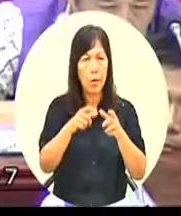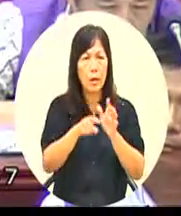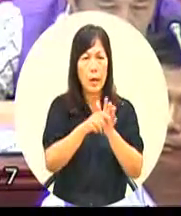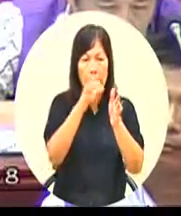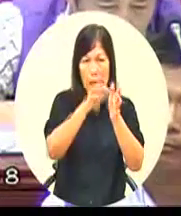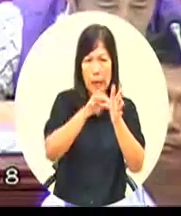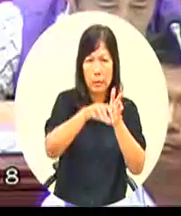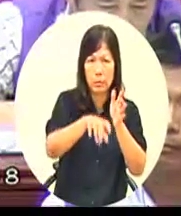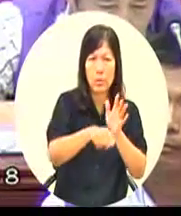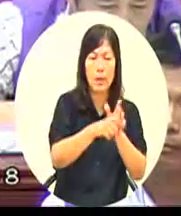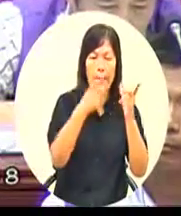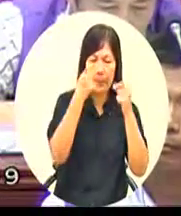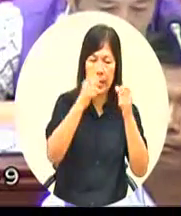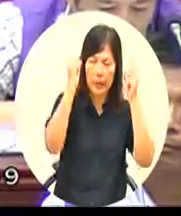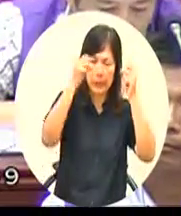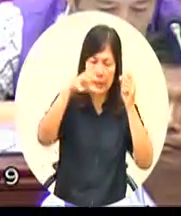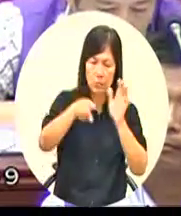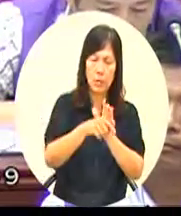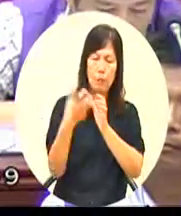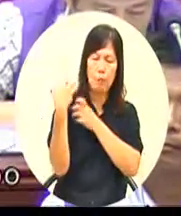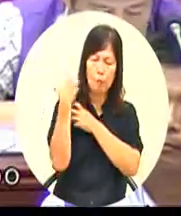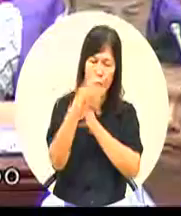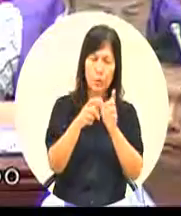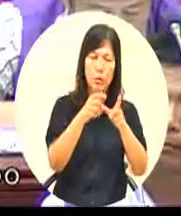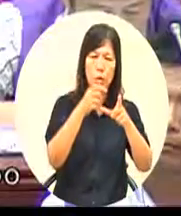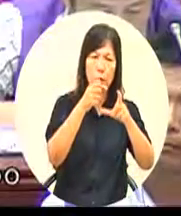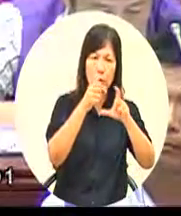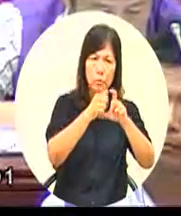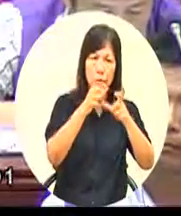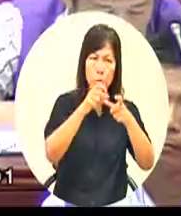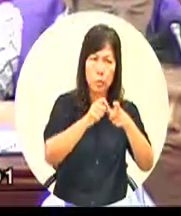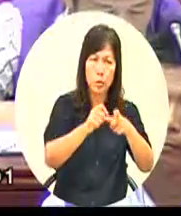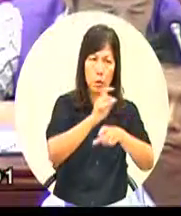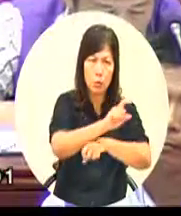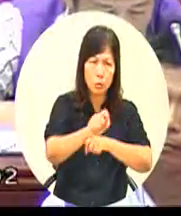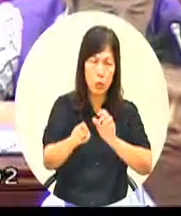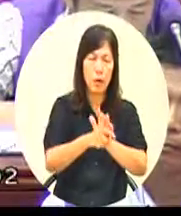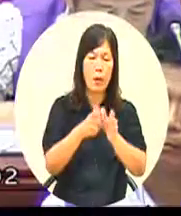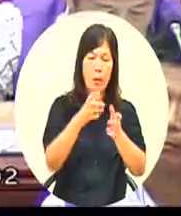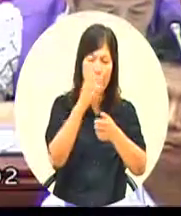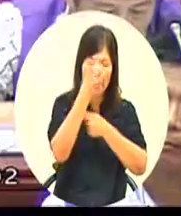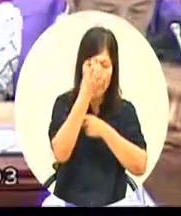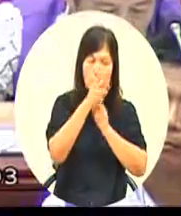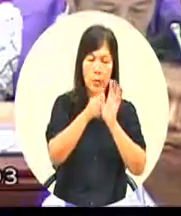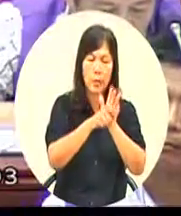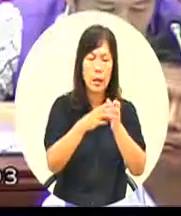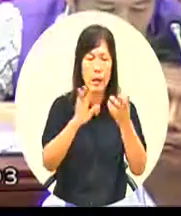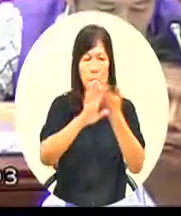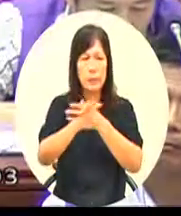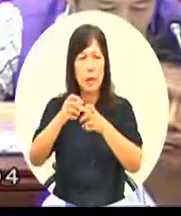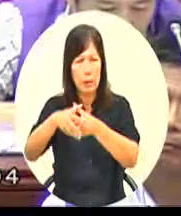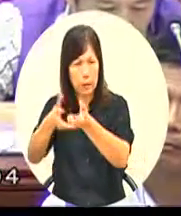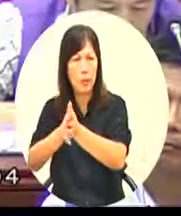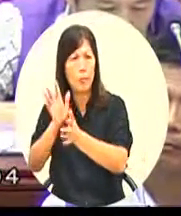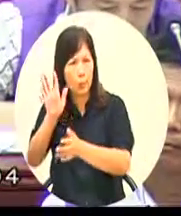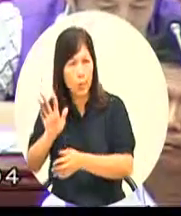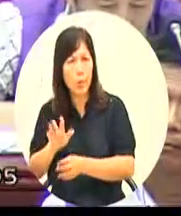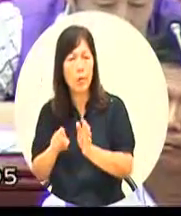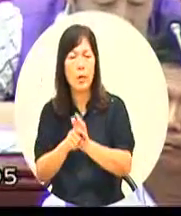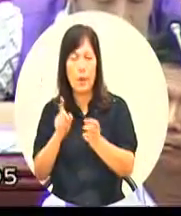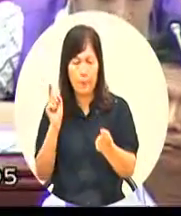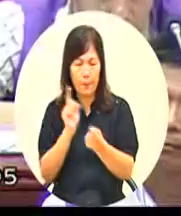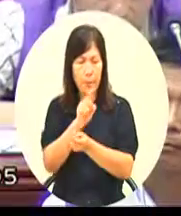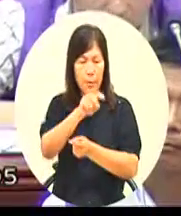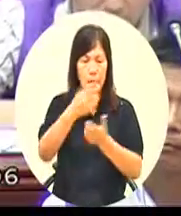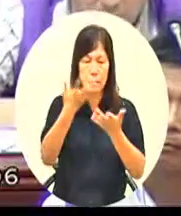是体育处在委托这个区公所管理，那其公园其他部分是其他单位的了哈。但是事实上，却遇到一个就